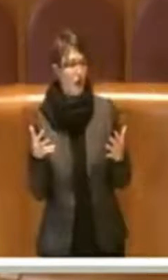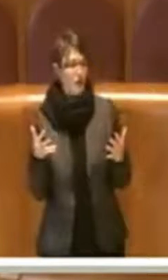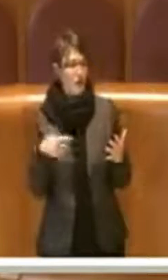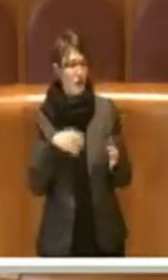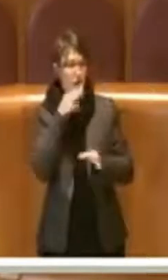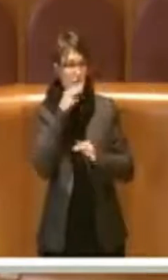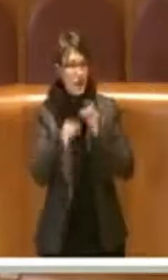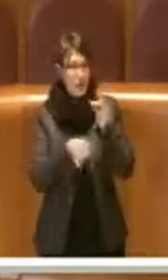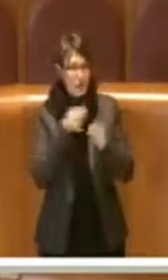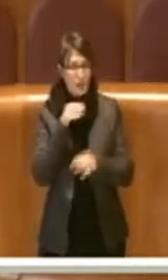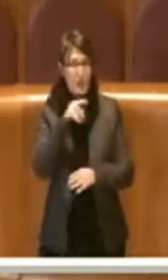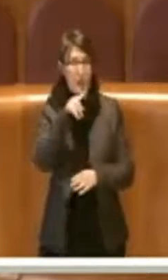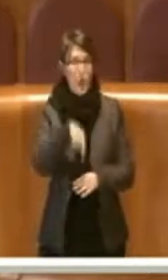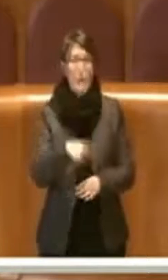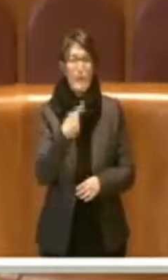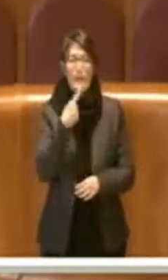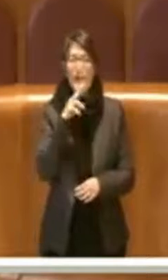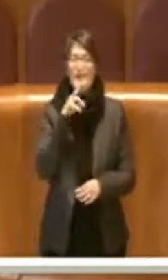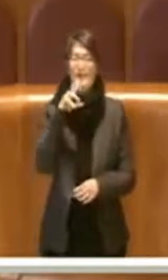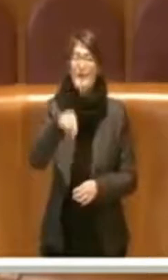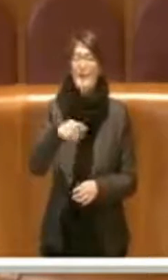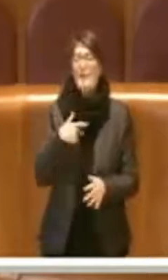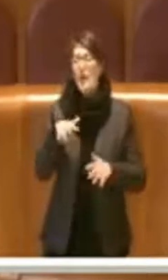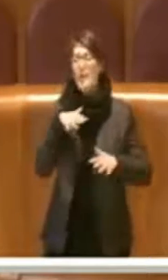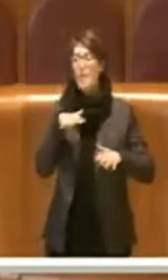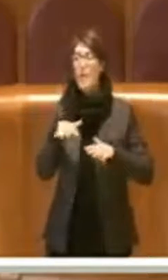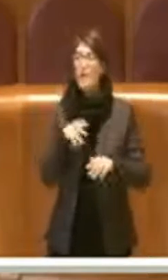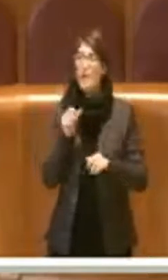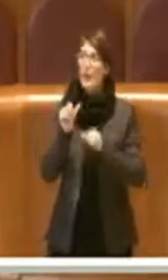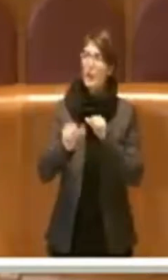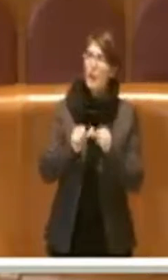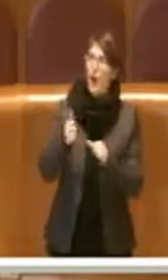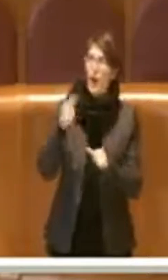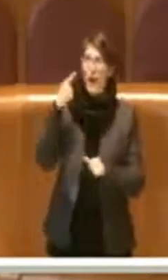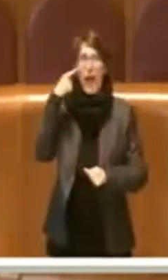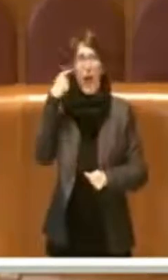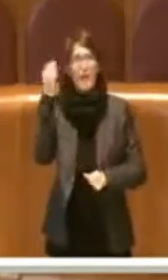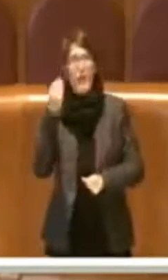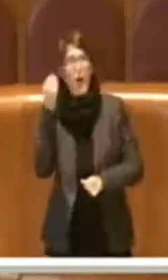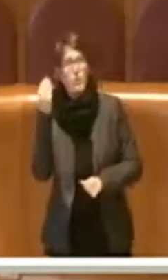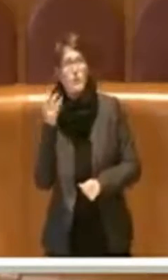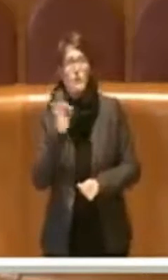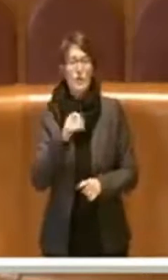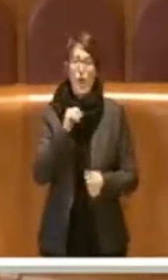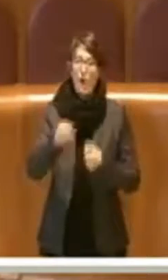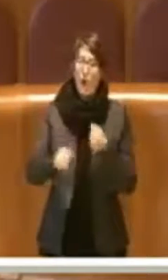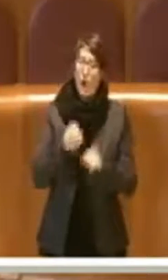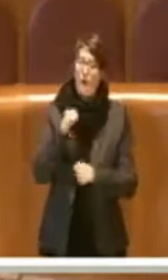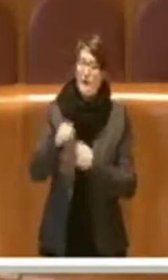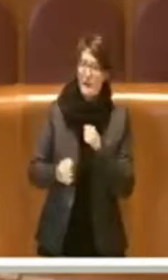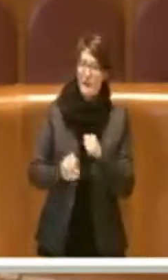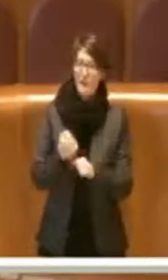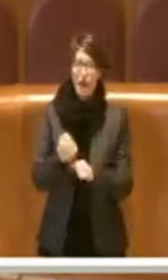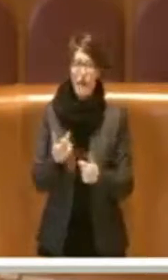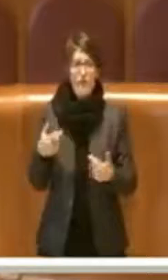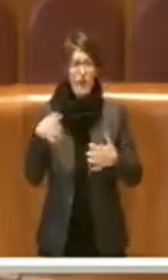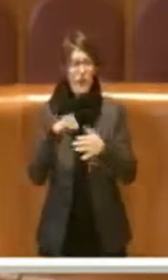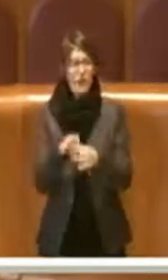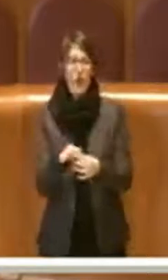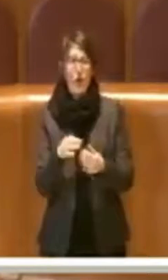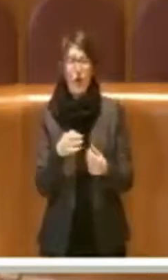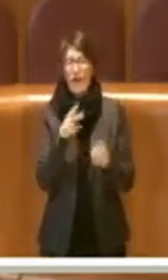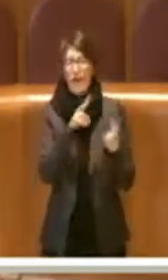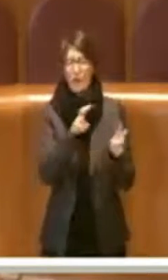anche a beneficio di chi dice che a volte il movimento cambia opinione, cambia atteggiamento rispetto alle cose, noi non è che